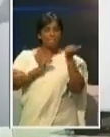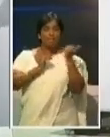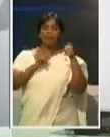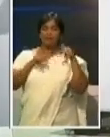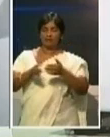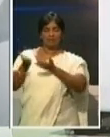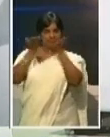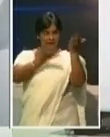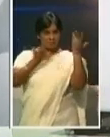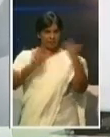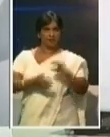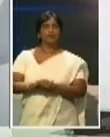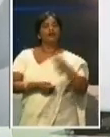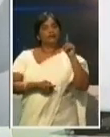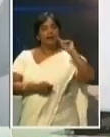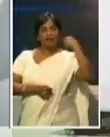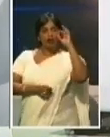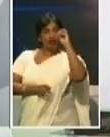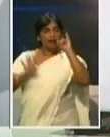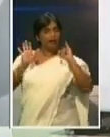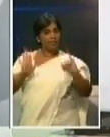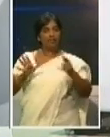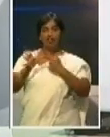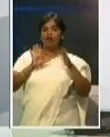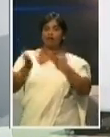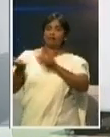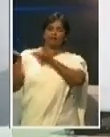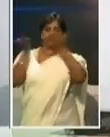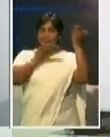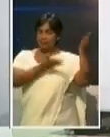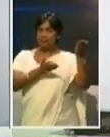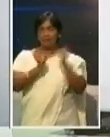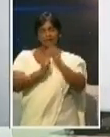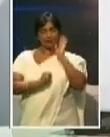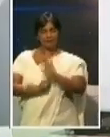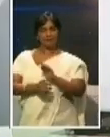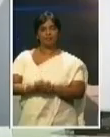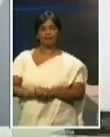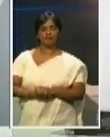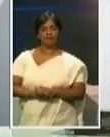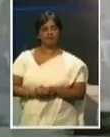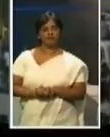රජමහා විහාරයේ තැන්පත් කර තිබෙනවා. එය හෙට උදේ 6ට අනුරාධපුරය දක්වා වැඩම කරවීමට නියමිතයි.